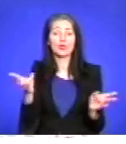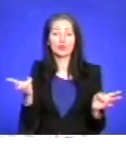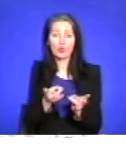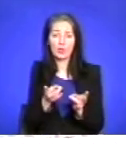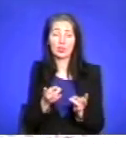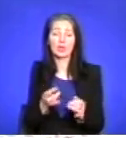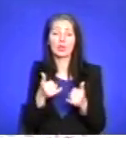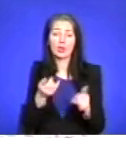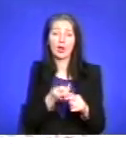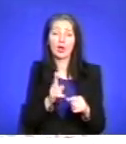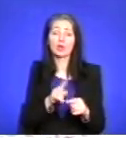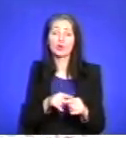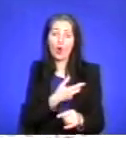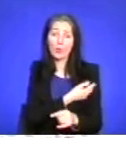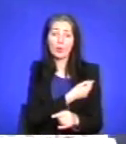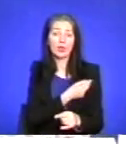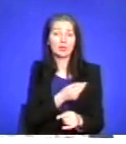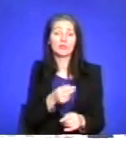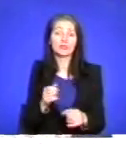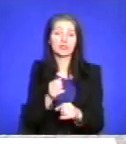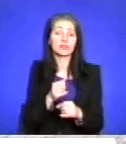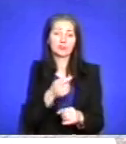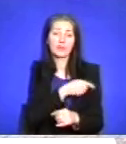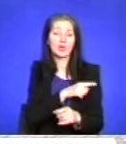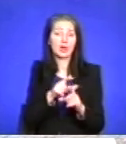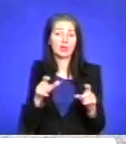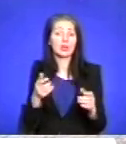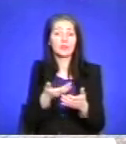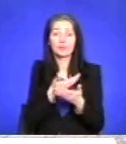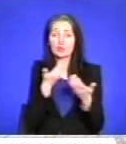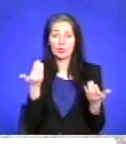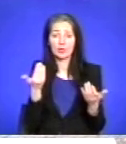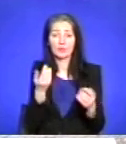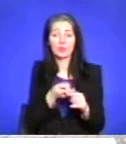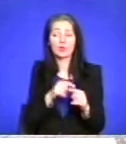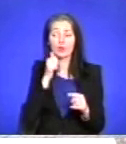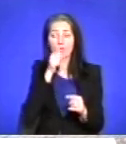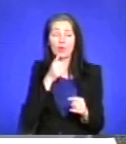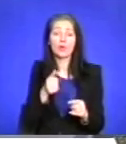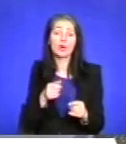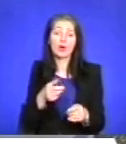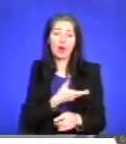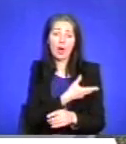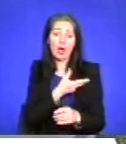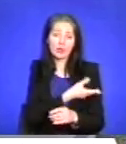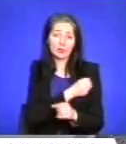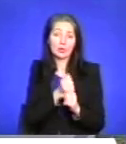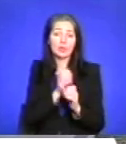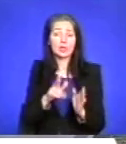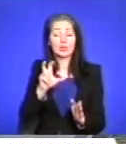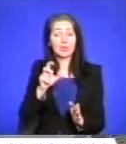препарати у лікувальних закладах області відсутні. Цьогоріч в області вакцинувалися лише 300 осіб. З